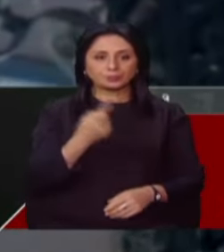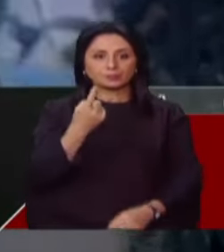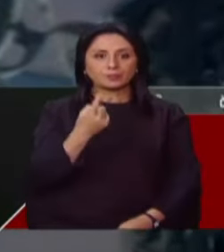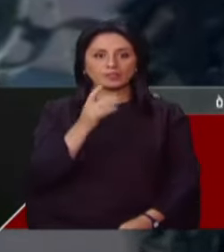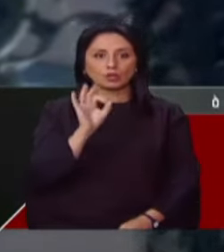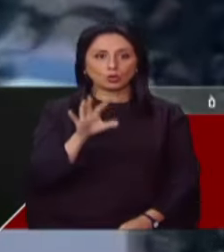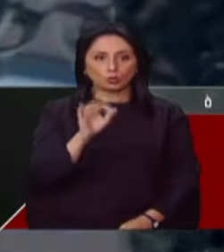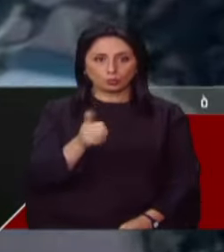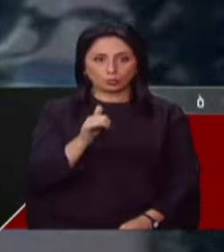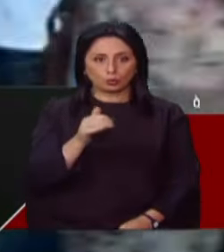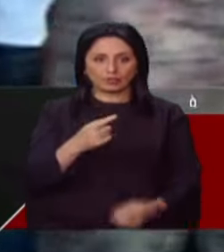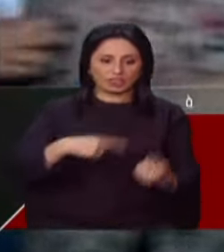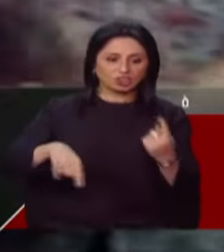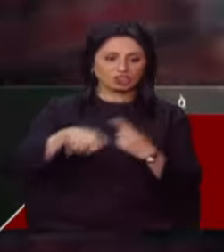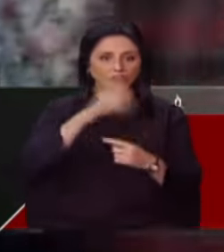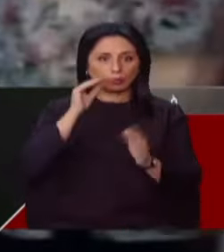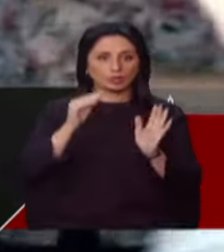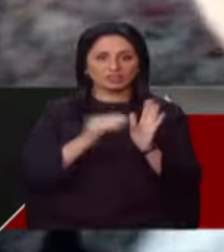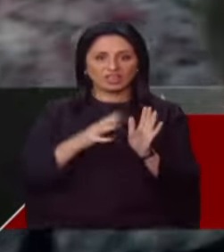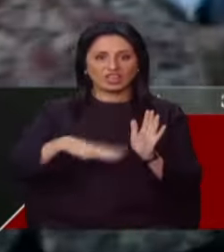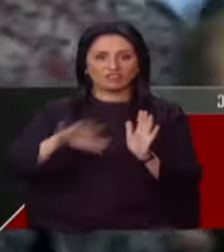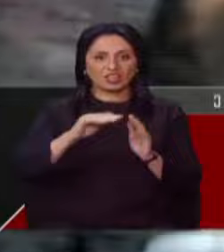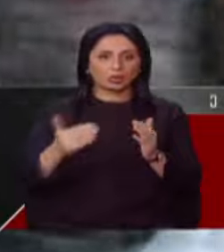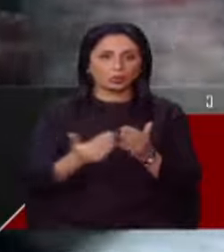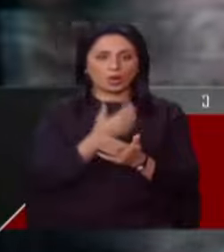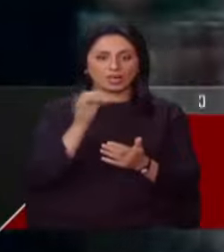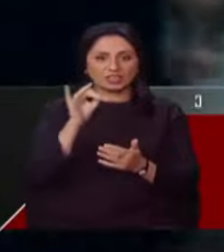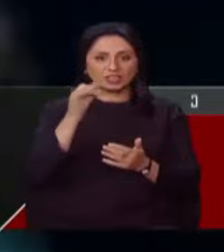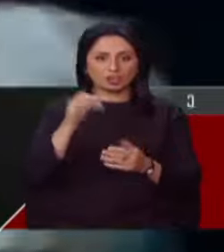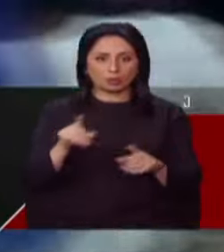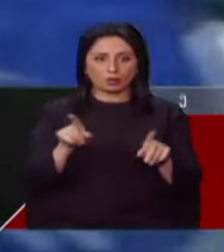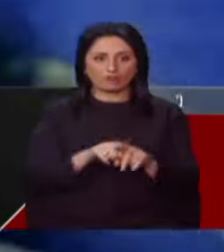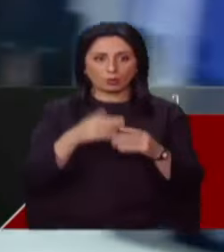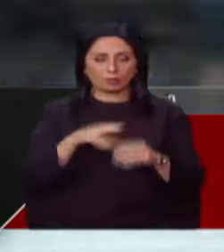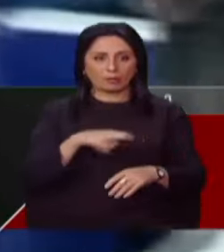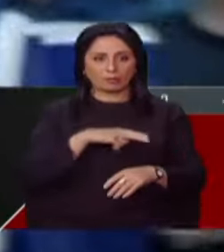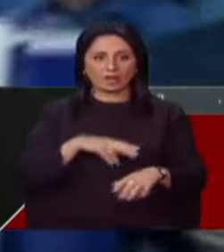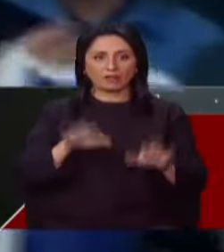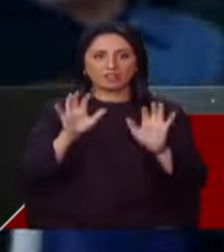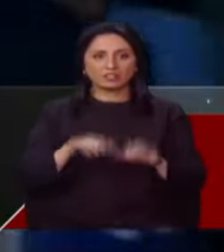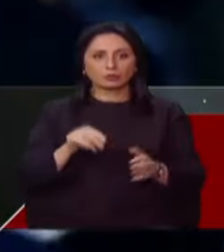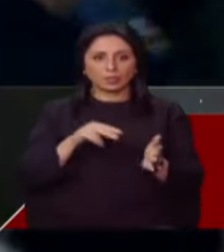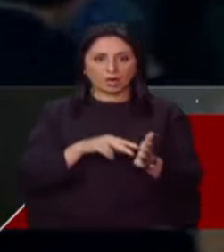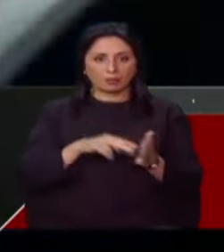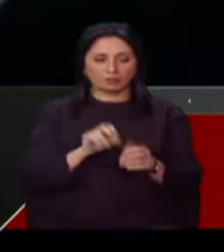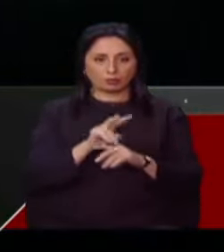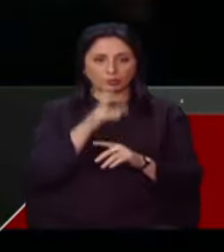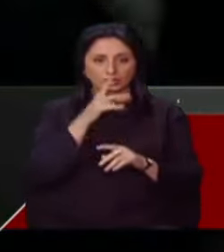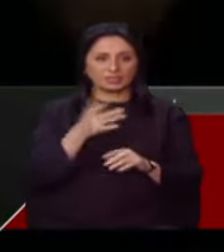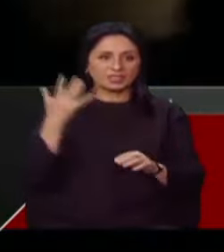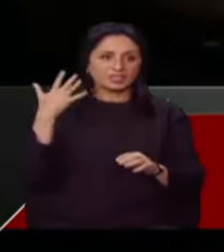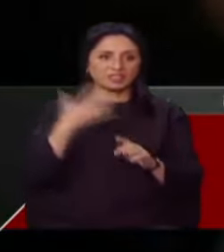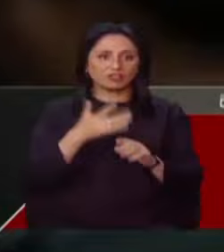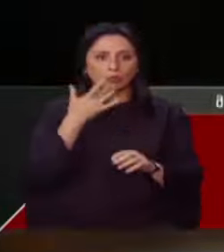1 ოქტომბერი როგორც შემობრუნების თარიღი ქვეყნის უახლეს ისტორიაში. ასე უკვე პარლამენტის თავმჯდომარე აფასებს 12 წლის